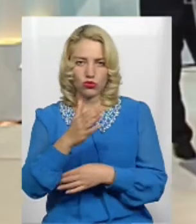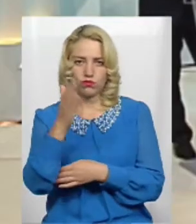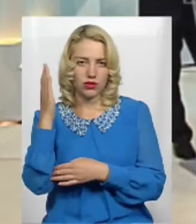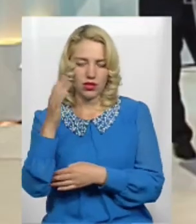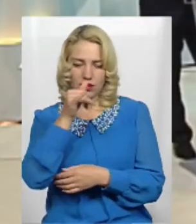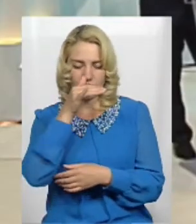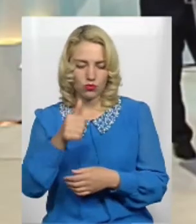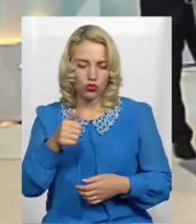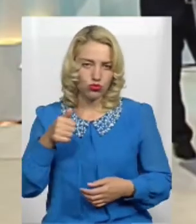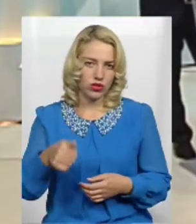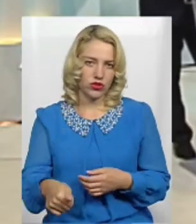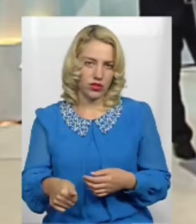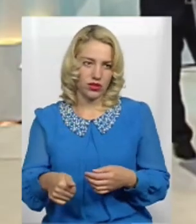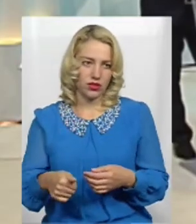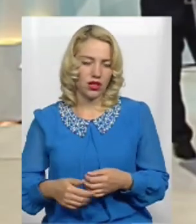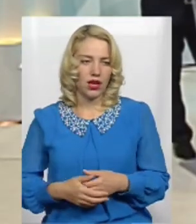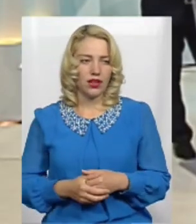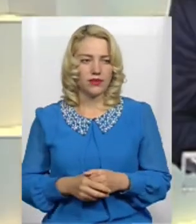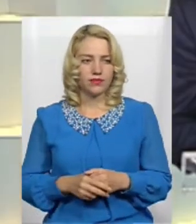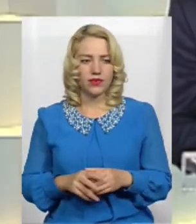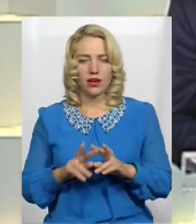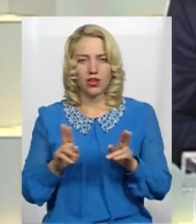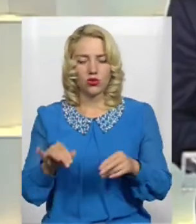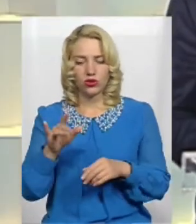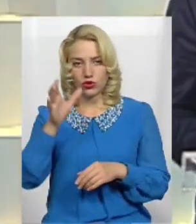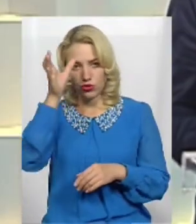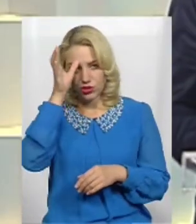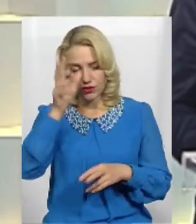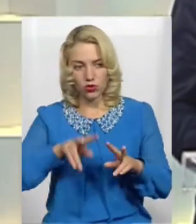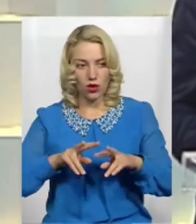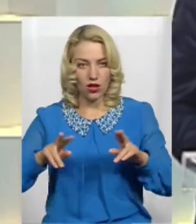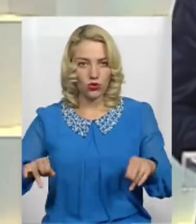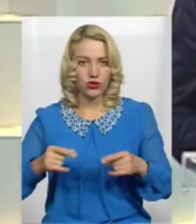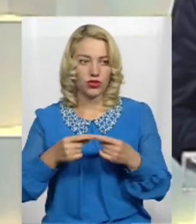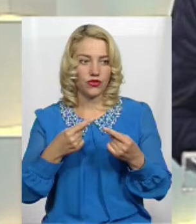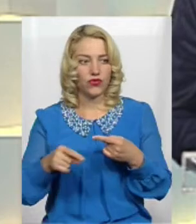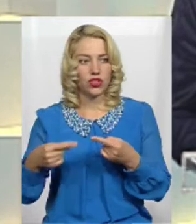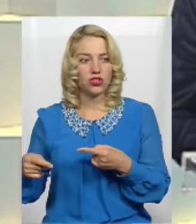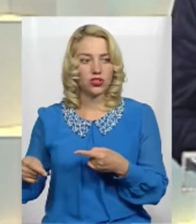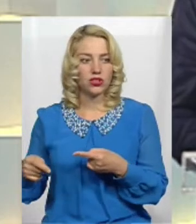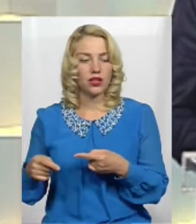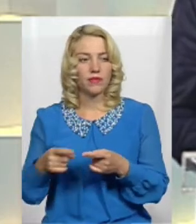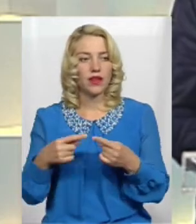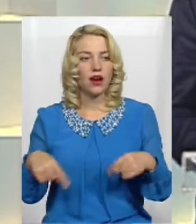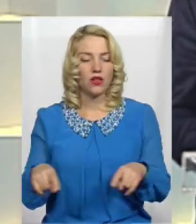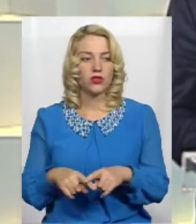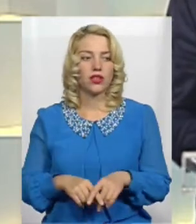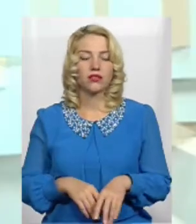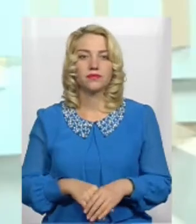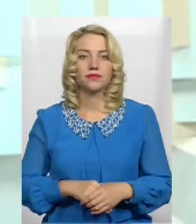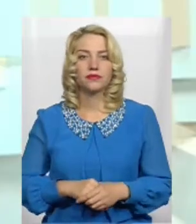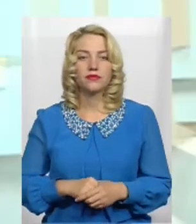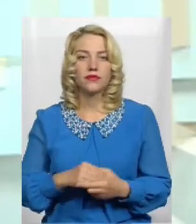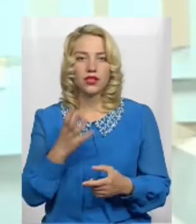кнопкодавити за подібного роду витівки. Аналогічно і в освіті, аналогічно і в інших галузях. Ще